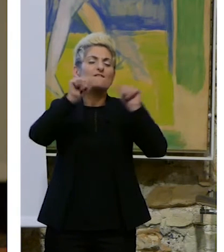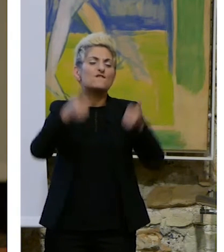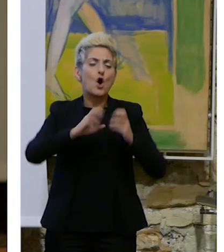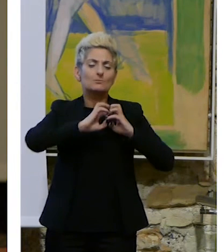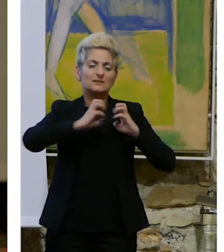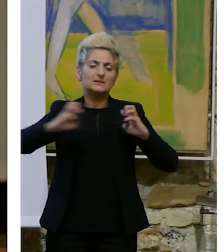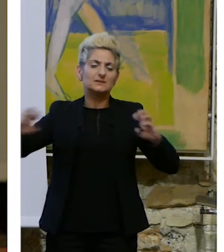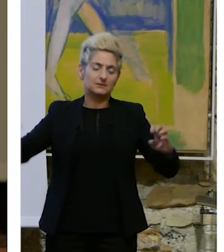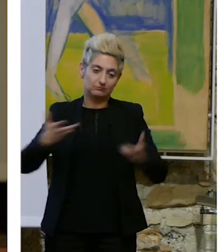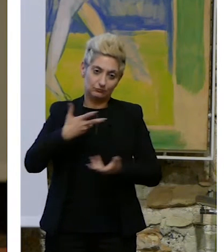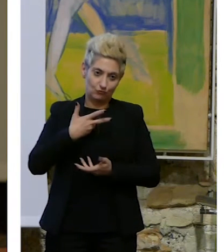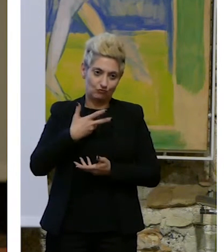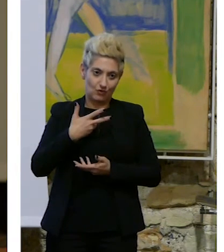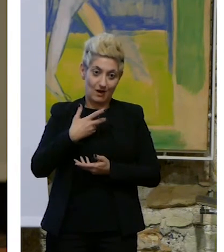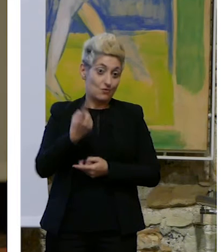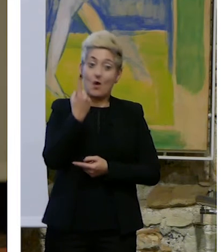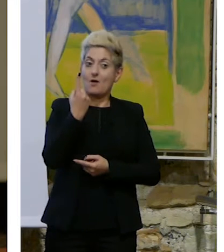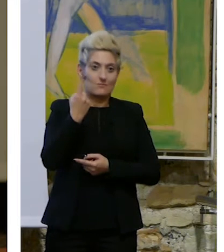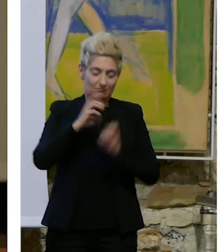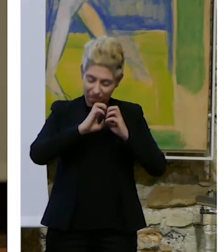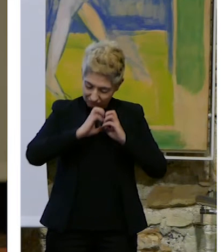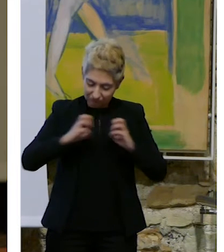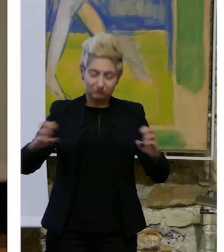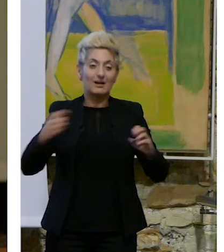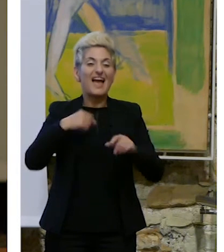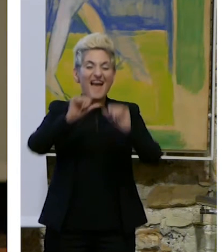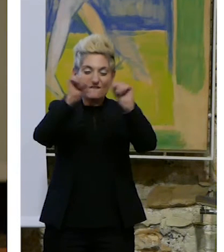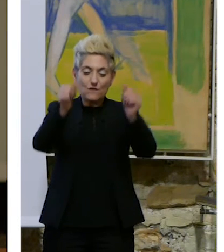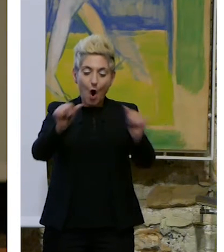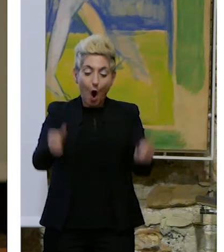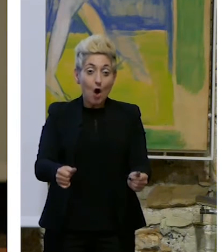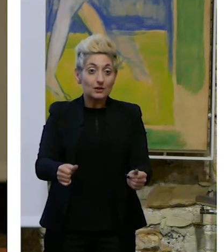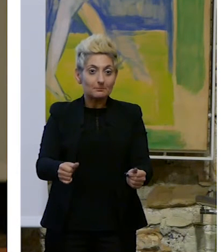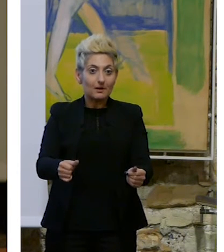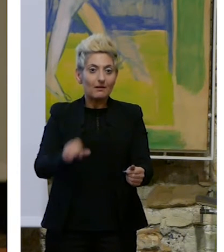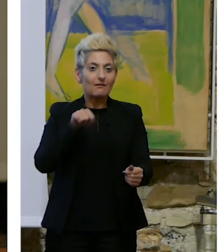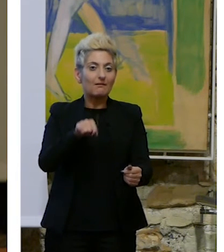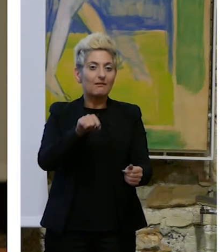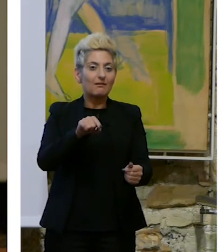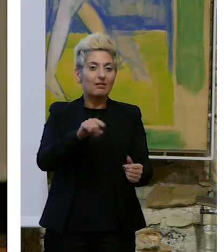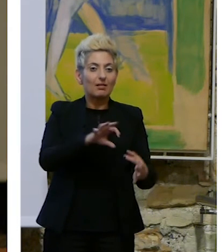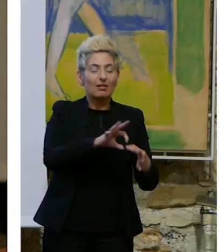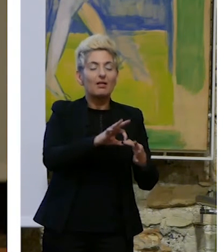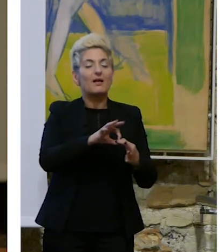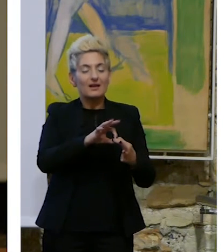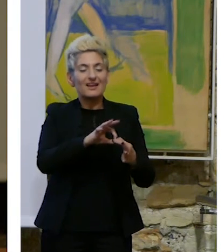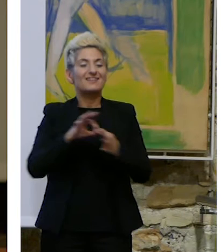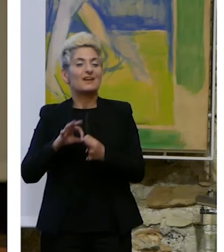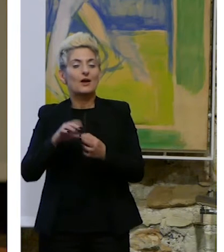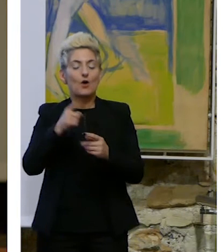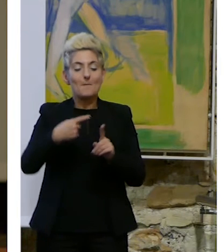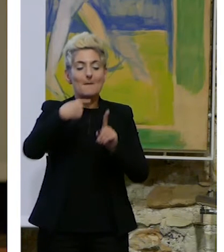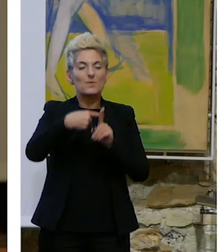soprattutto dove la nostra idea della forma è la conseguenza della sommatoria